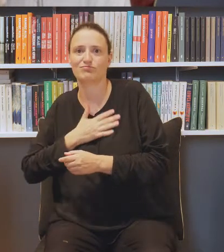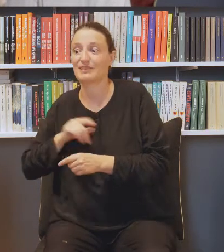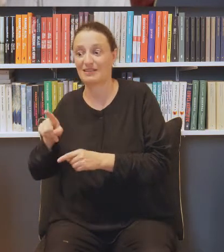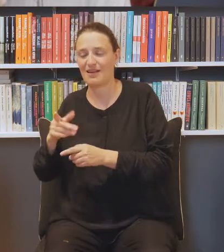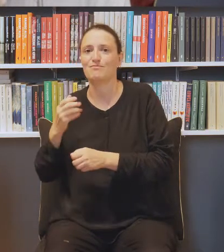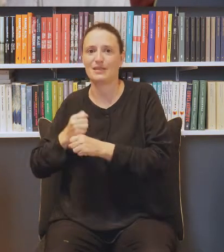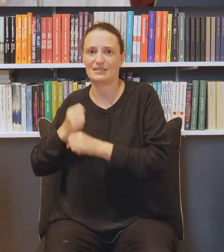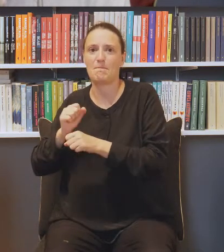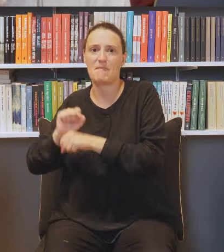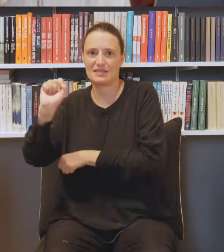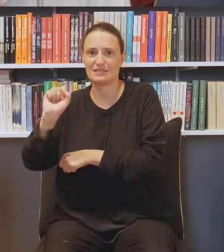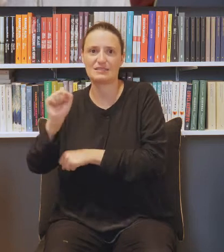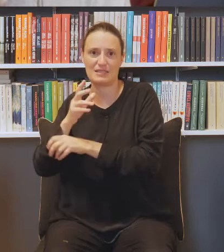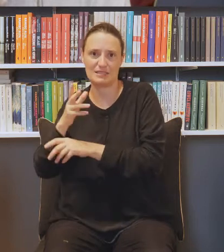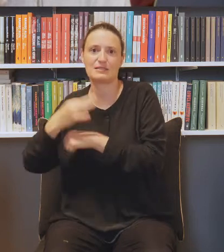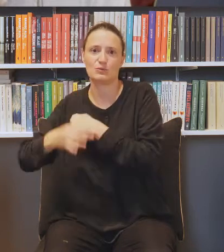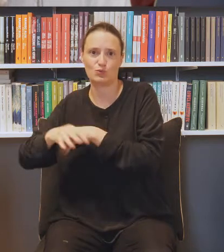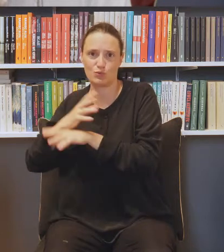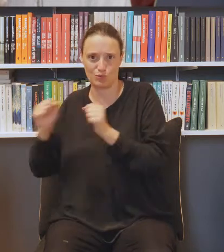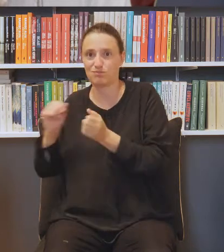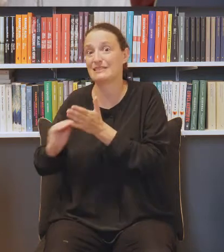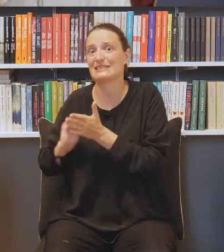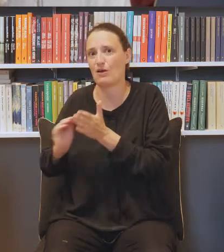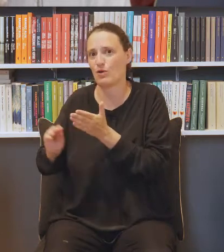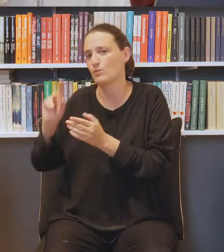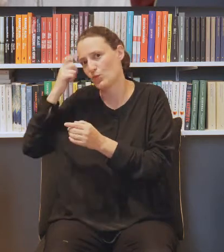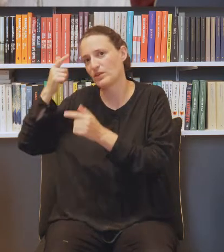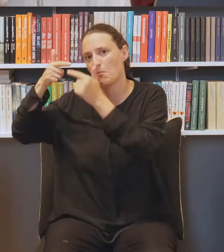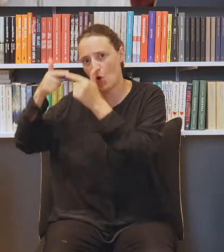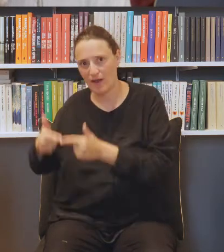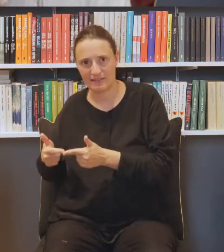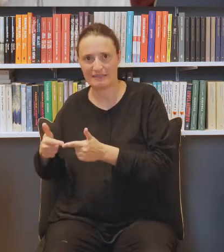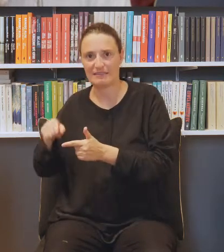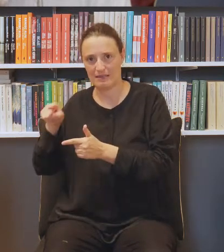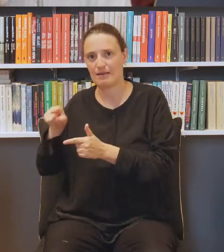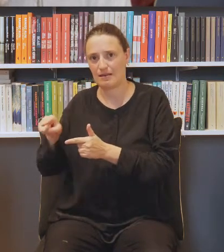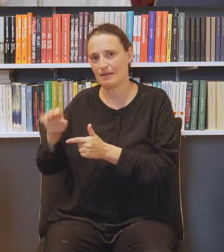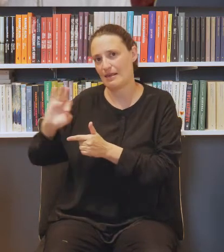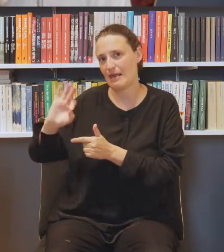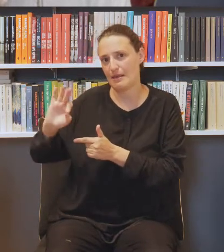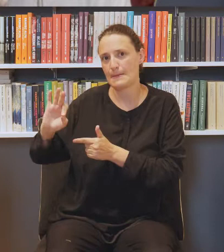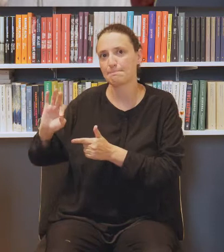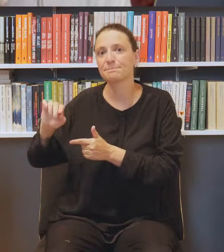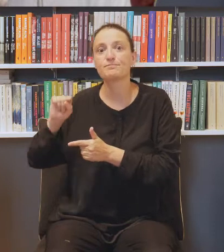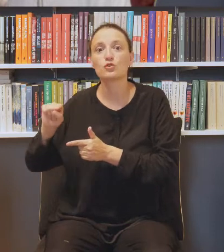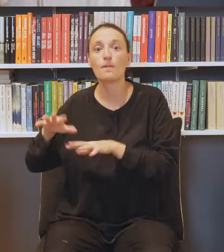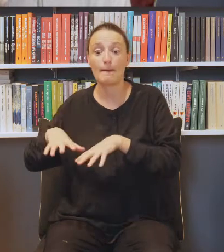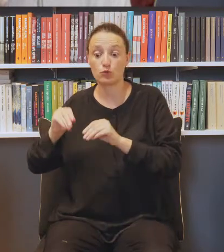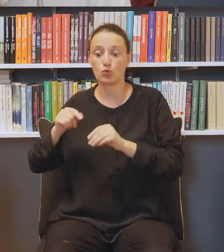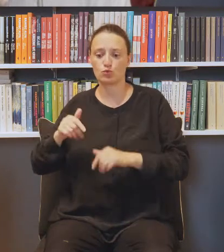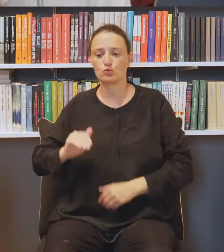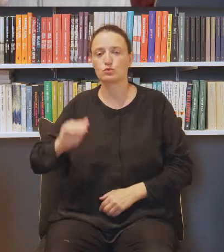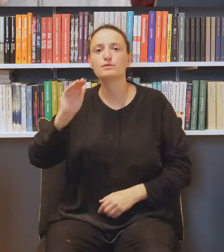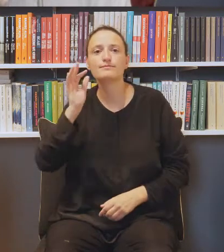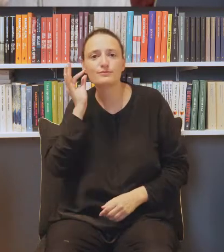magisterską twórczości Justyny Bargielskiej, szczególnie poezja. To jest taka wspaniała poezja o byciu najpierw dziewczyną,